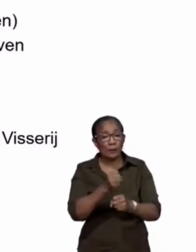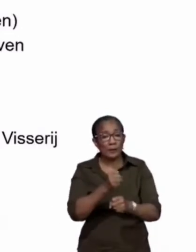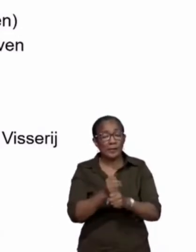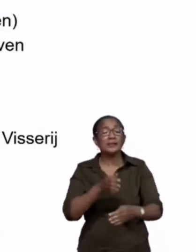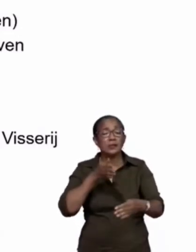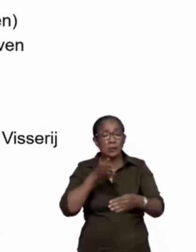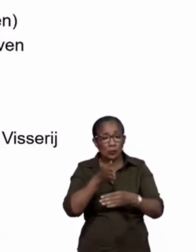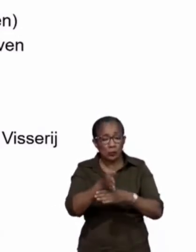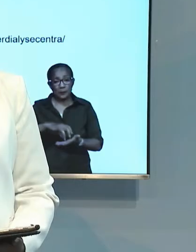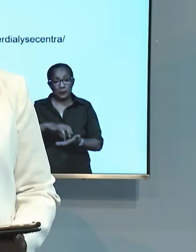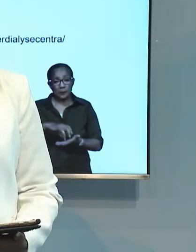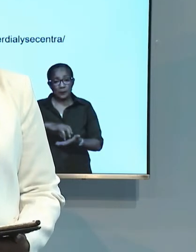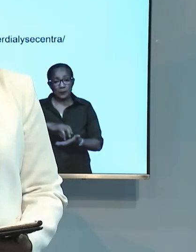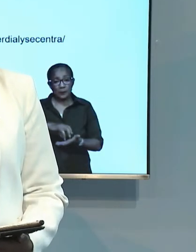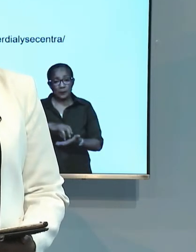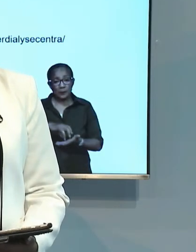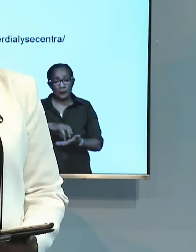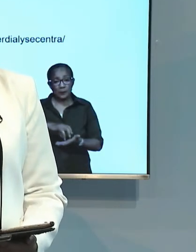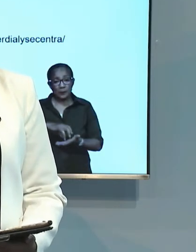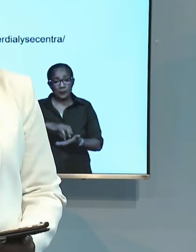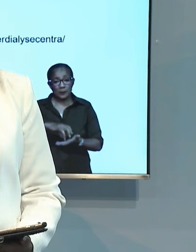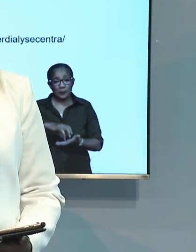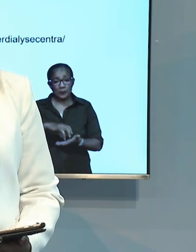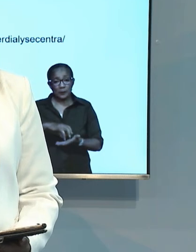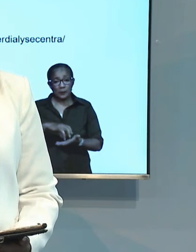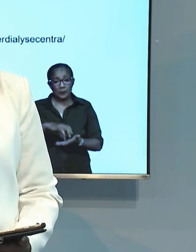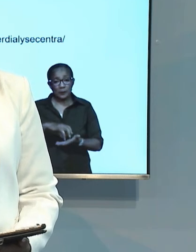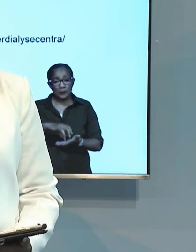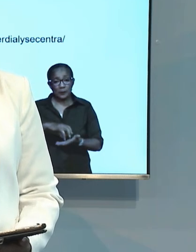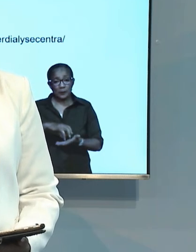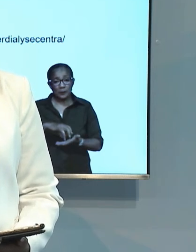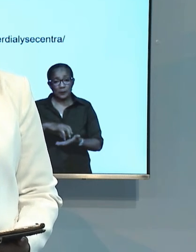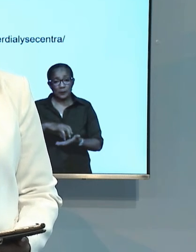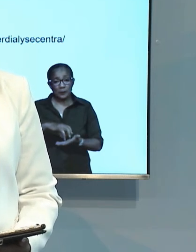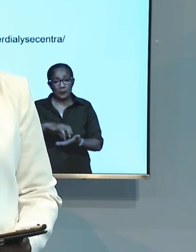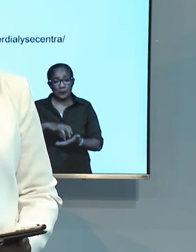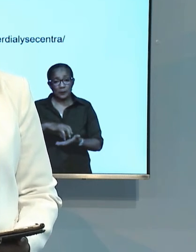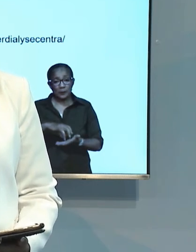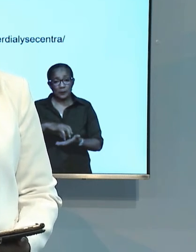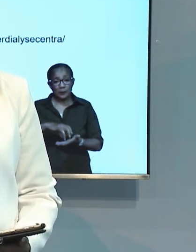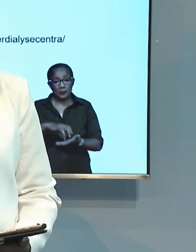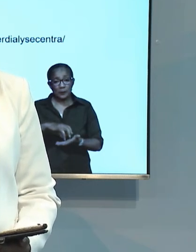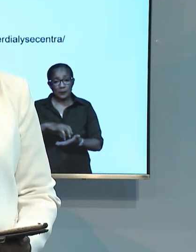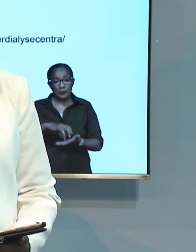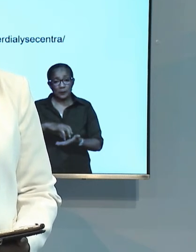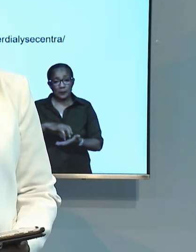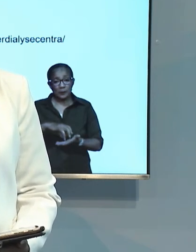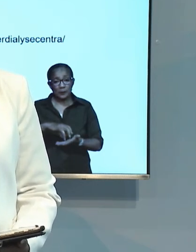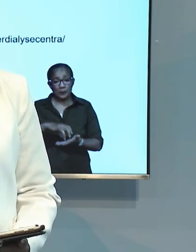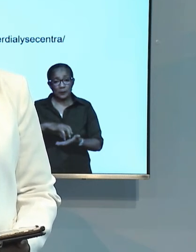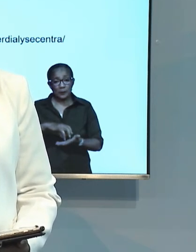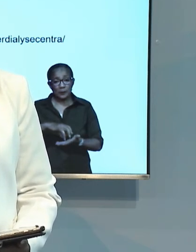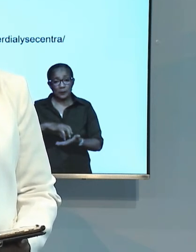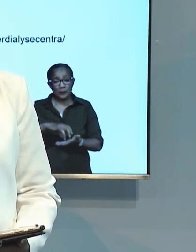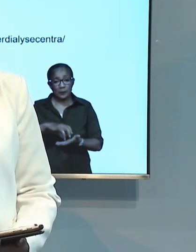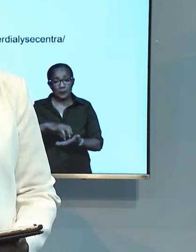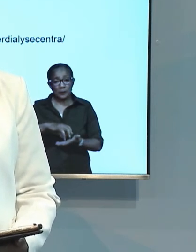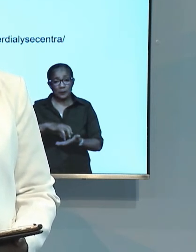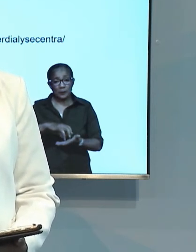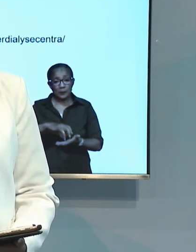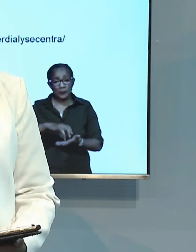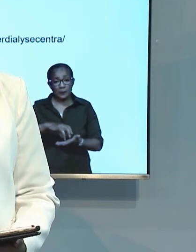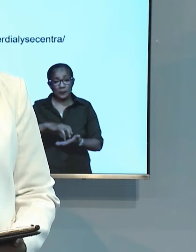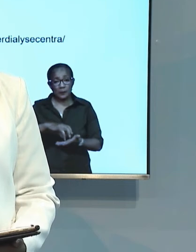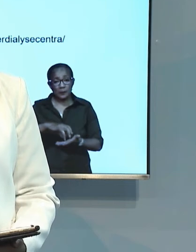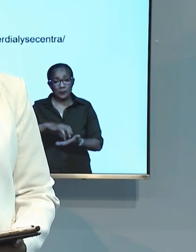Ecuador. Verder gaat verder aan dat publieke sportactiviteiten geen voortgang vinden en dat sportscholen gesloten